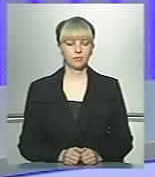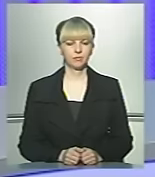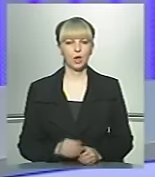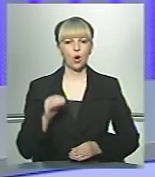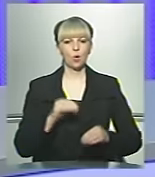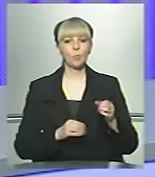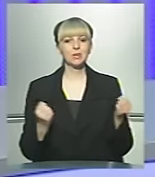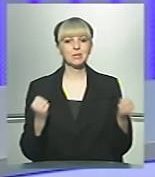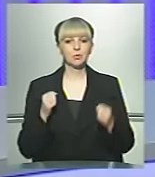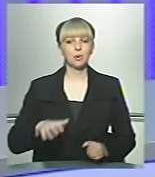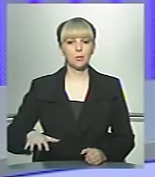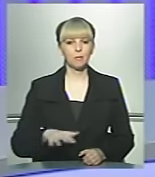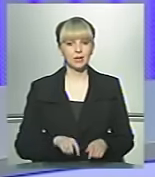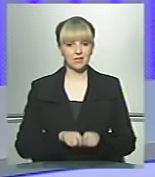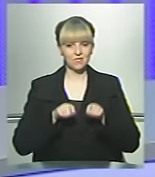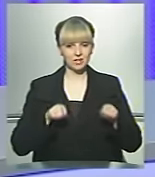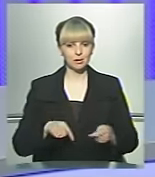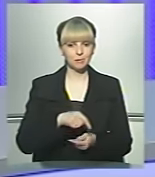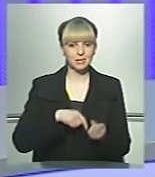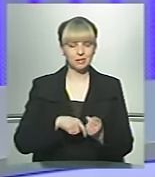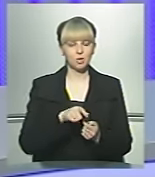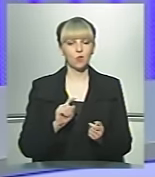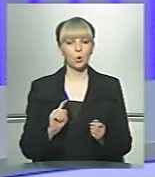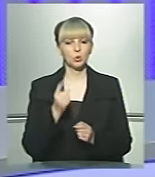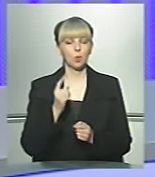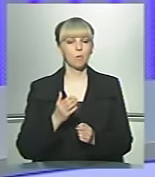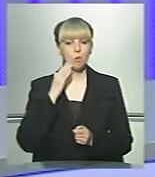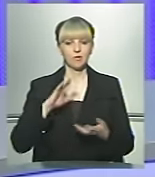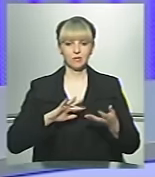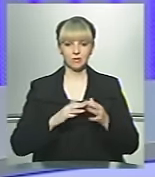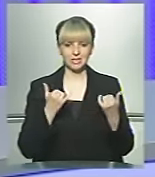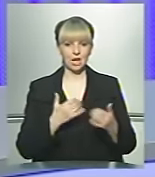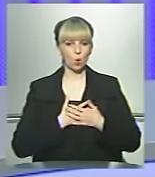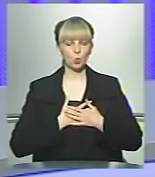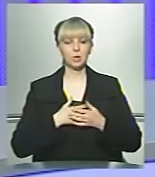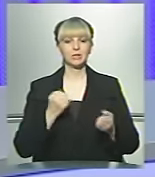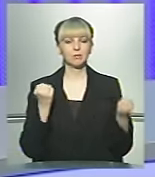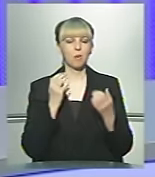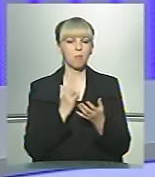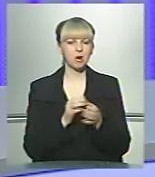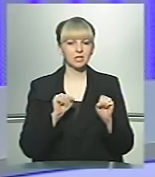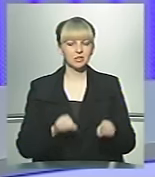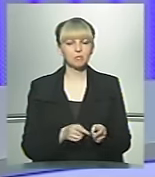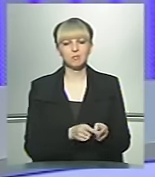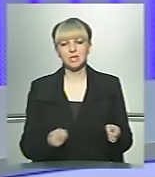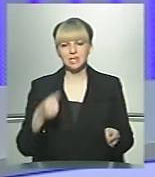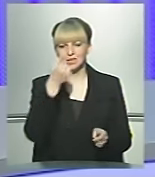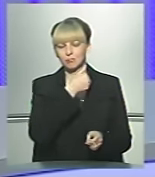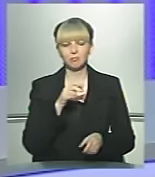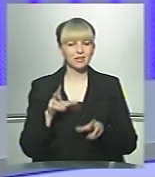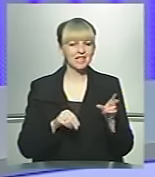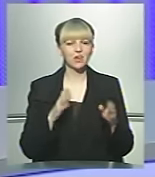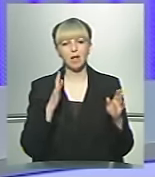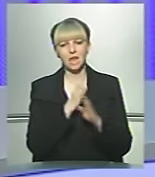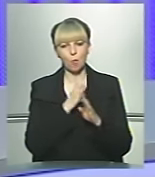Комбінований спортивний майданчик відкрили меценати в одному з буковинських сіл. Тепер любителі спорту матимуть змогу цілий рік, незважаючи